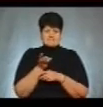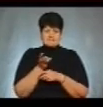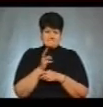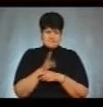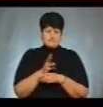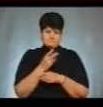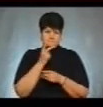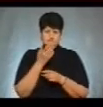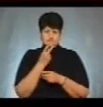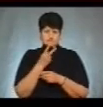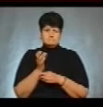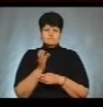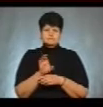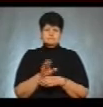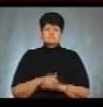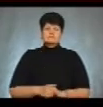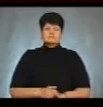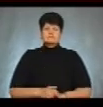зауважень.